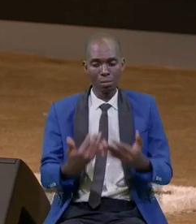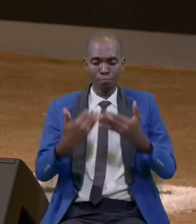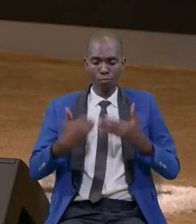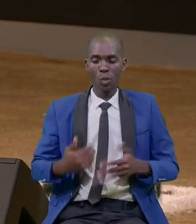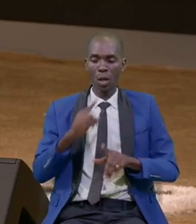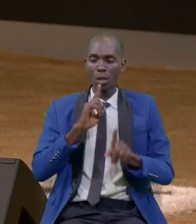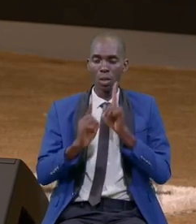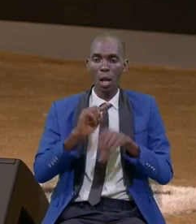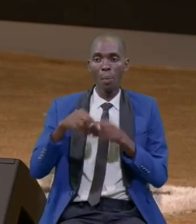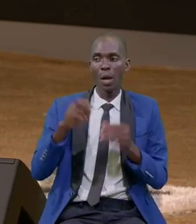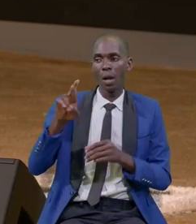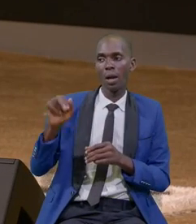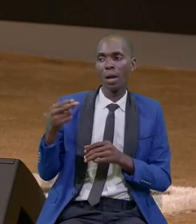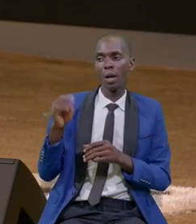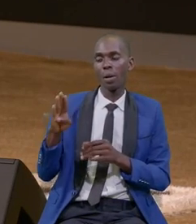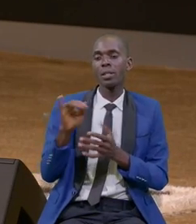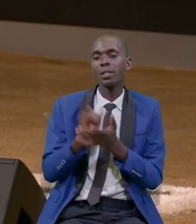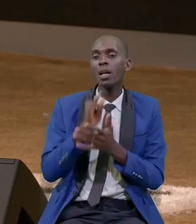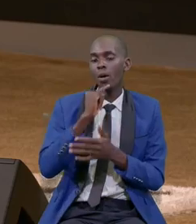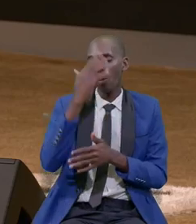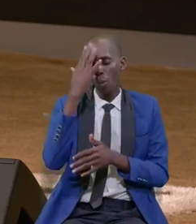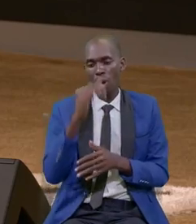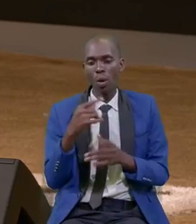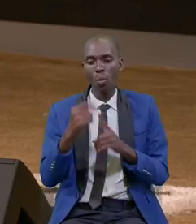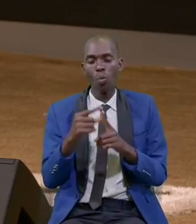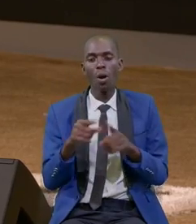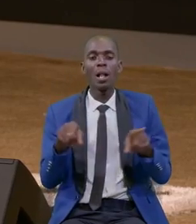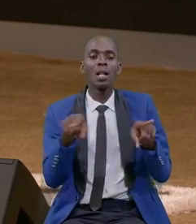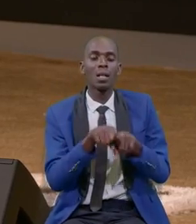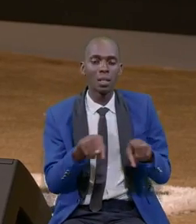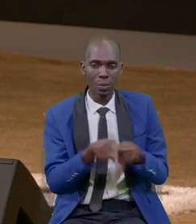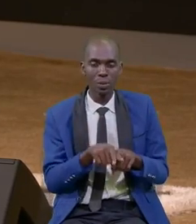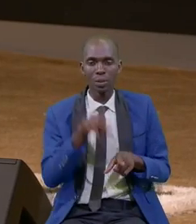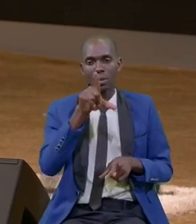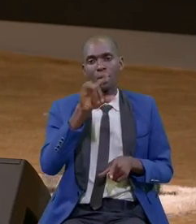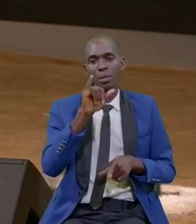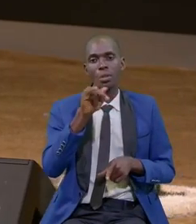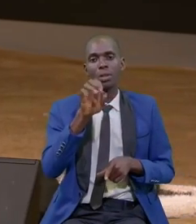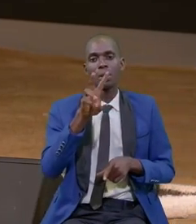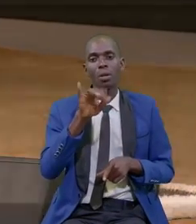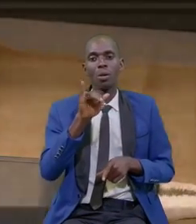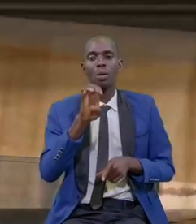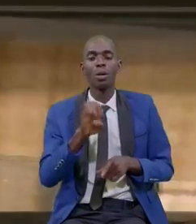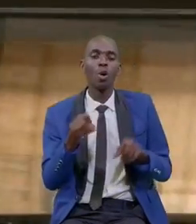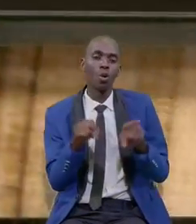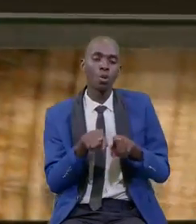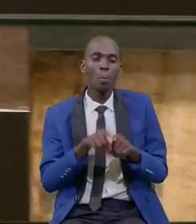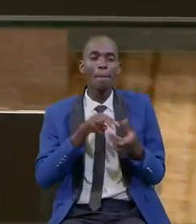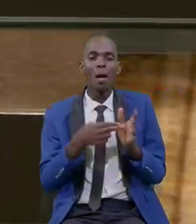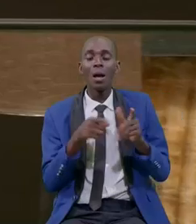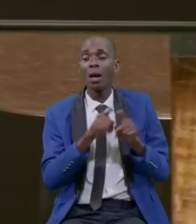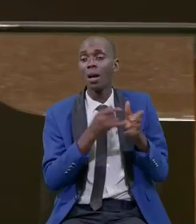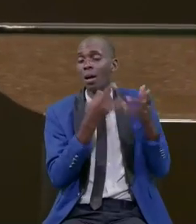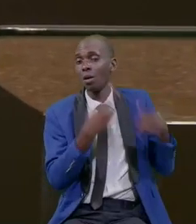C'est-à-dire que Rahab, la prostituée, ne fut-elle pas également, comme cela était arrivé à Abraham, aux autres qui étaient sauvés par